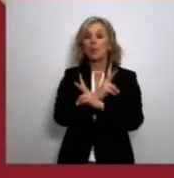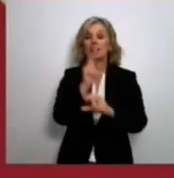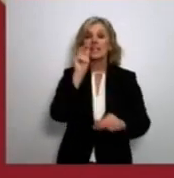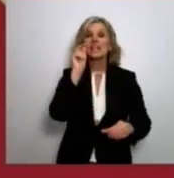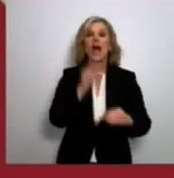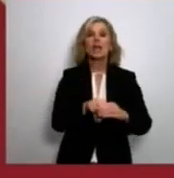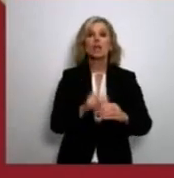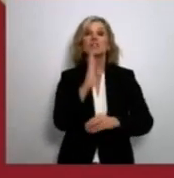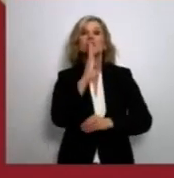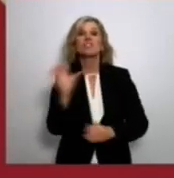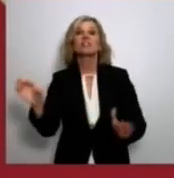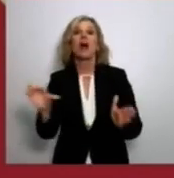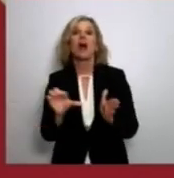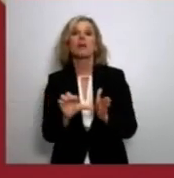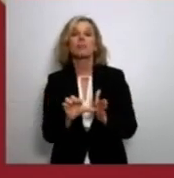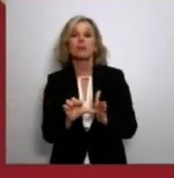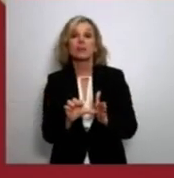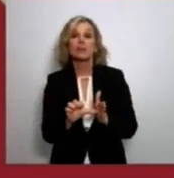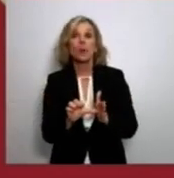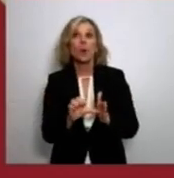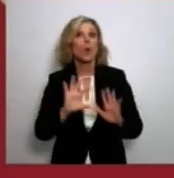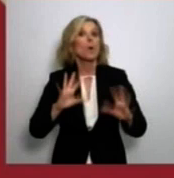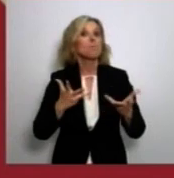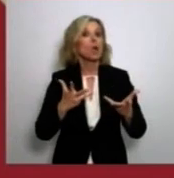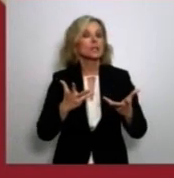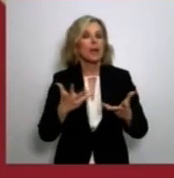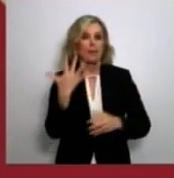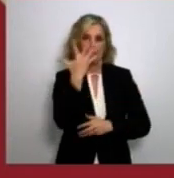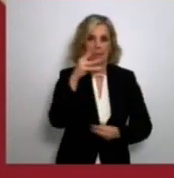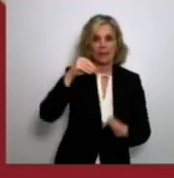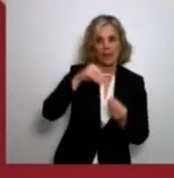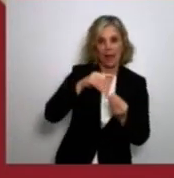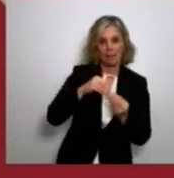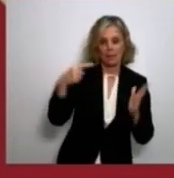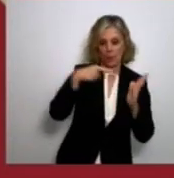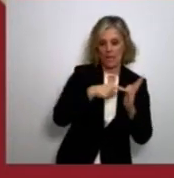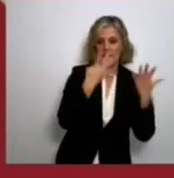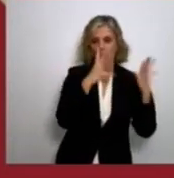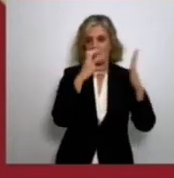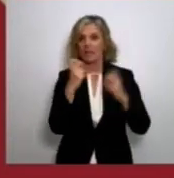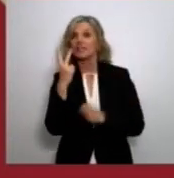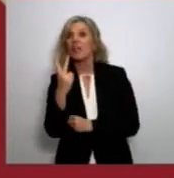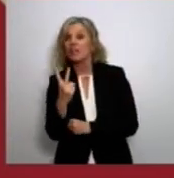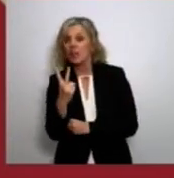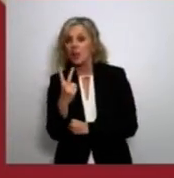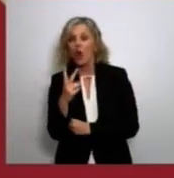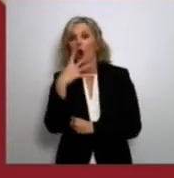της Β' Αθηνών που διεξήχθησαν στις 5 Απριλίου του 1992 με την